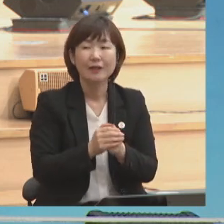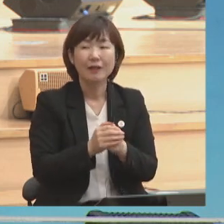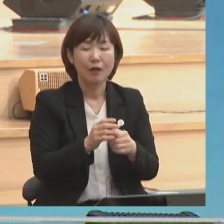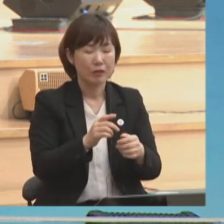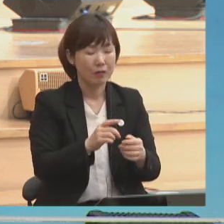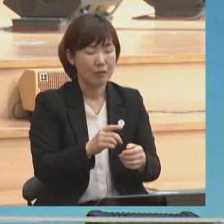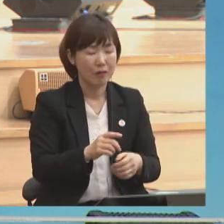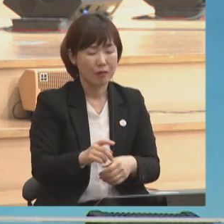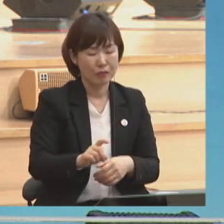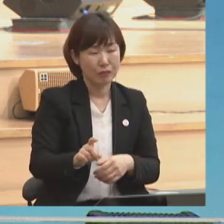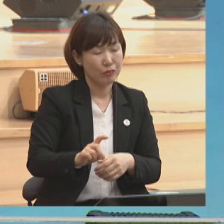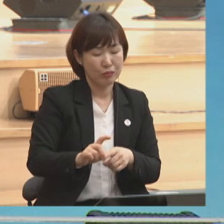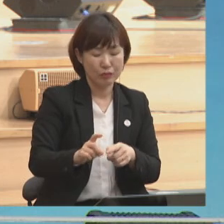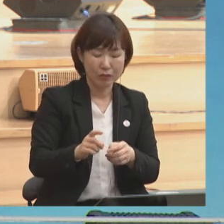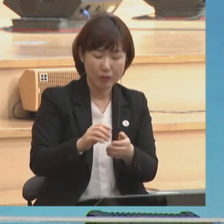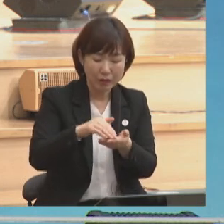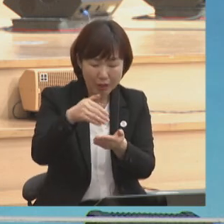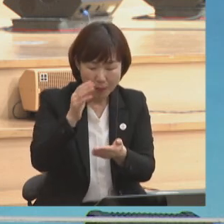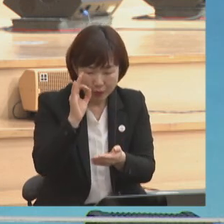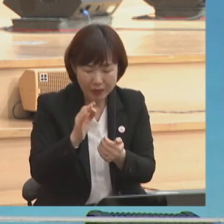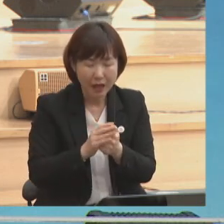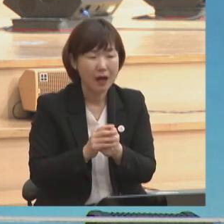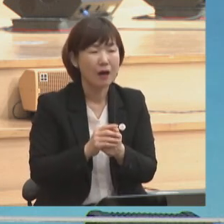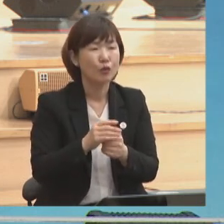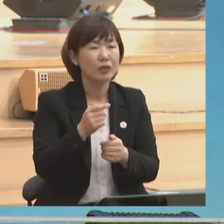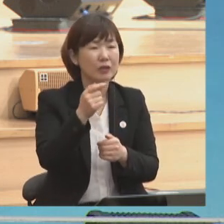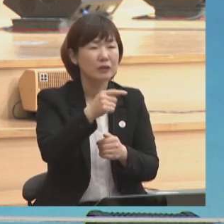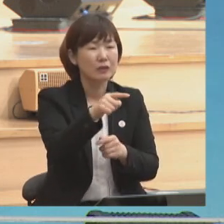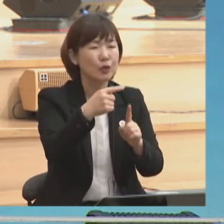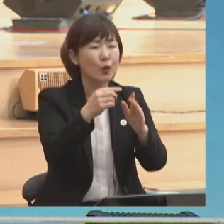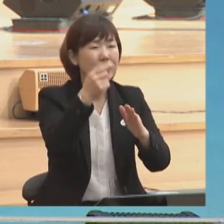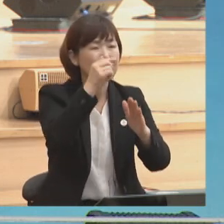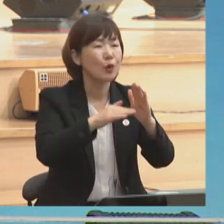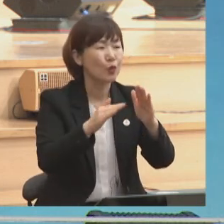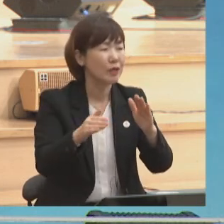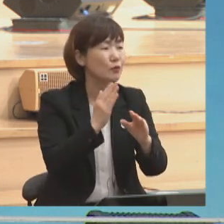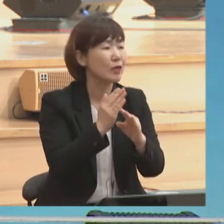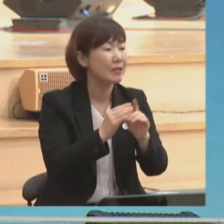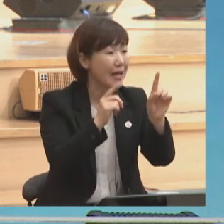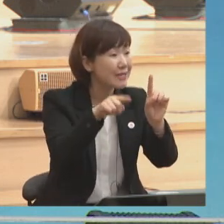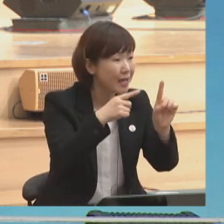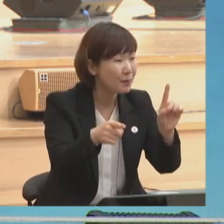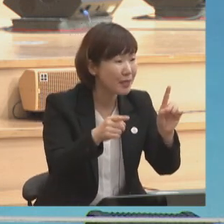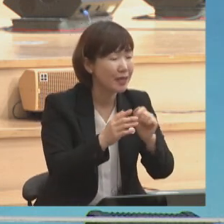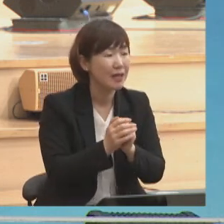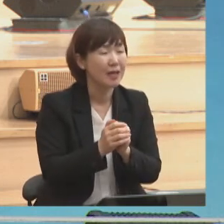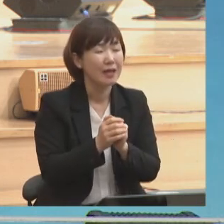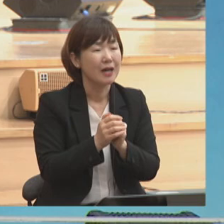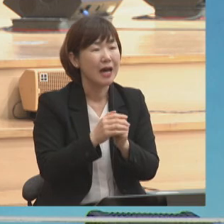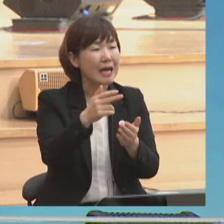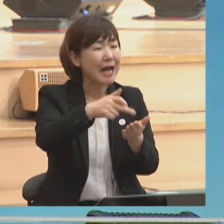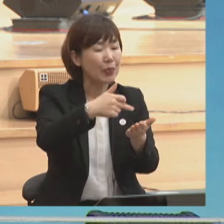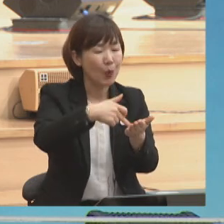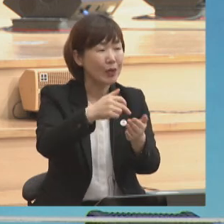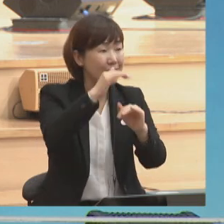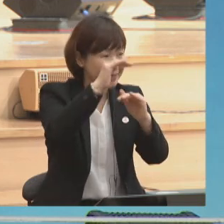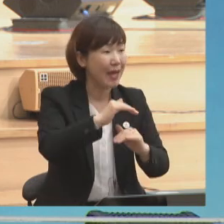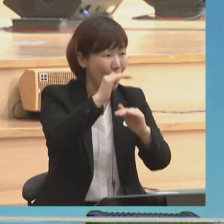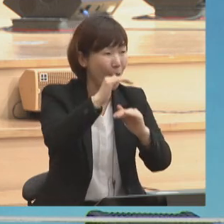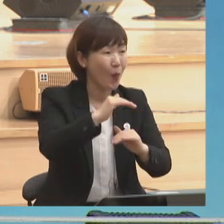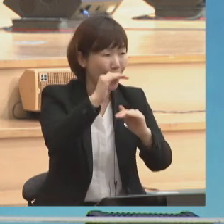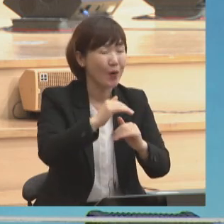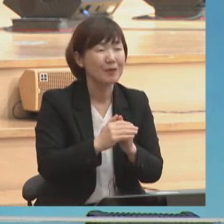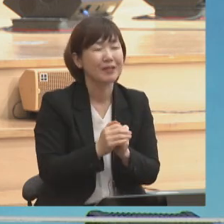성도님이 자기 친구를 어떻게 살려내려고 애를 쓰는 그런 내용이었잖아요. 제가 내용을 읽어볼게요. 이제 주일을 지나고